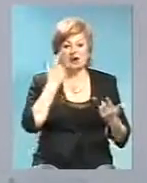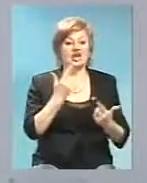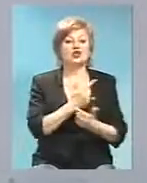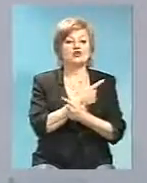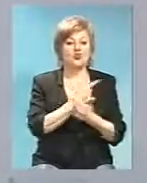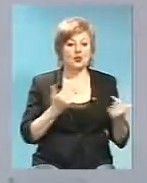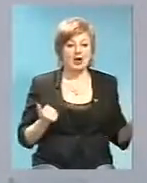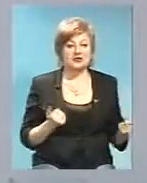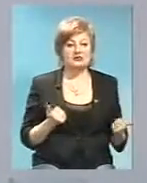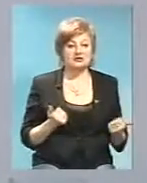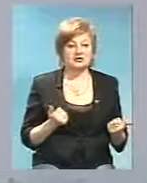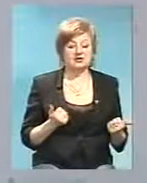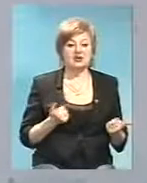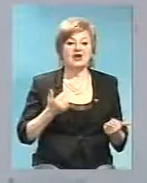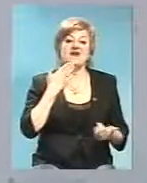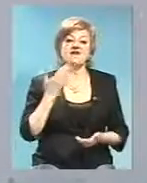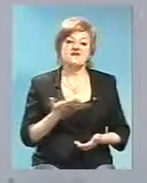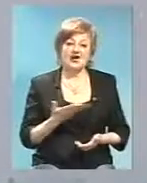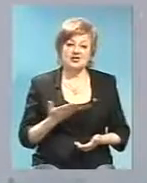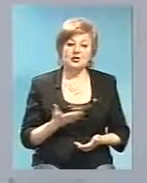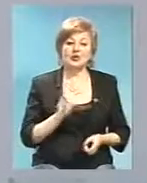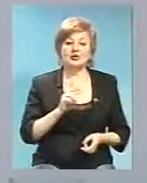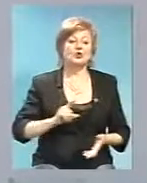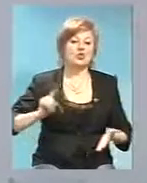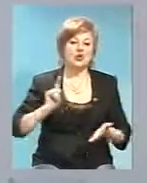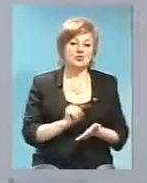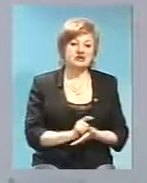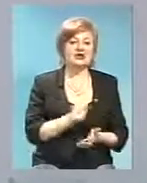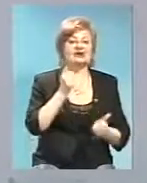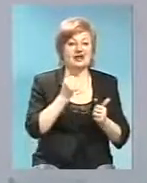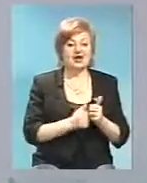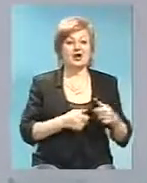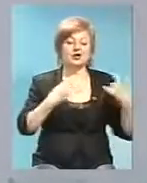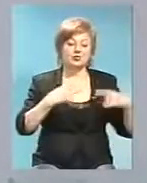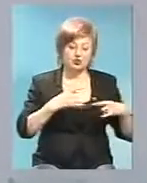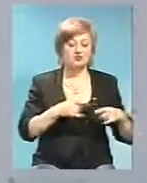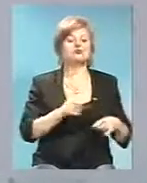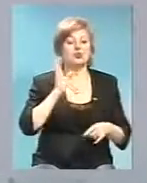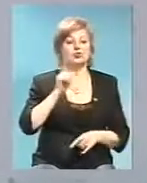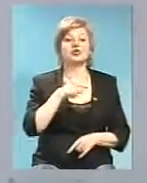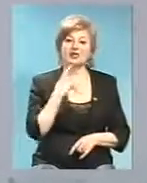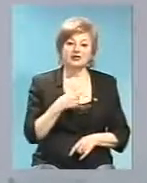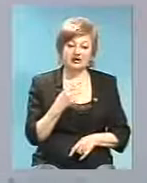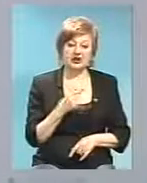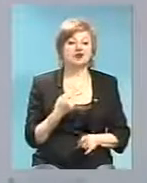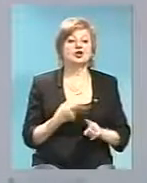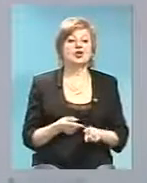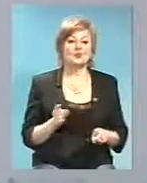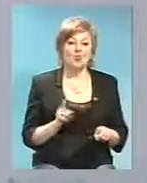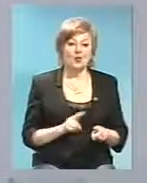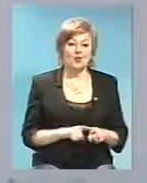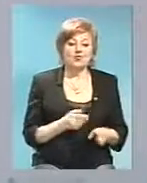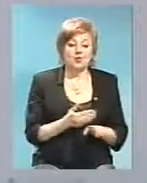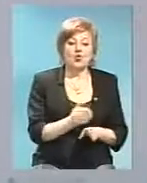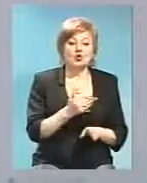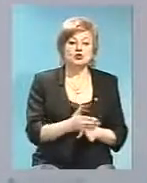інформаційними виступами, які ми обов'язково на кожному каналі здійснимо. І тому